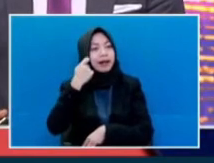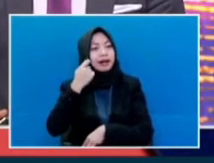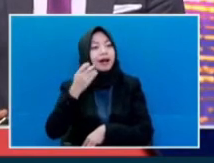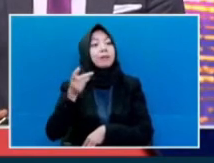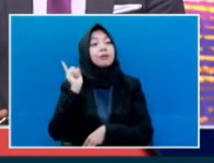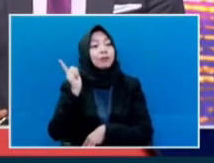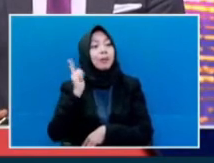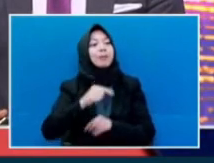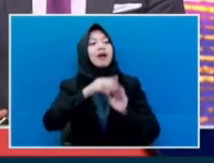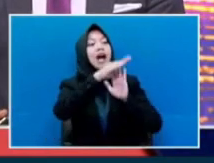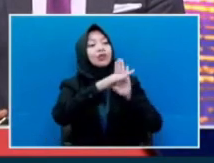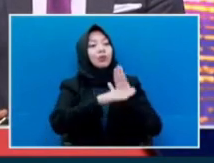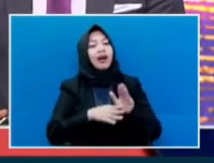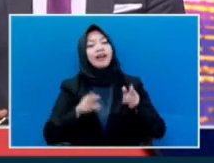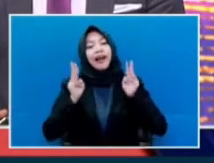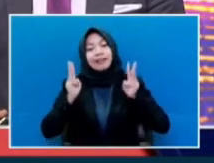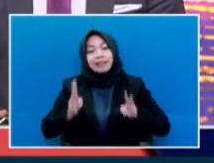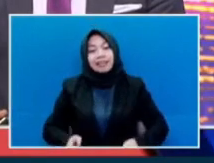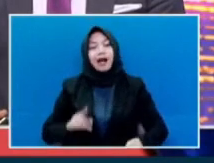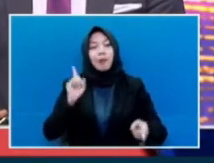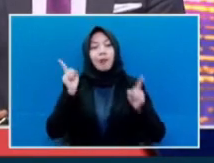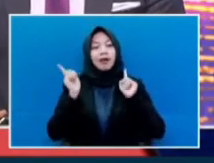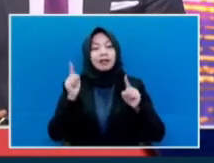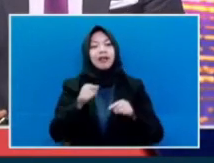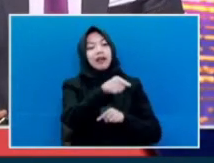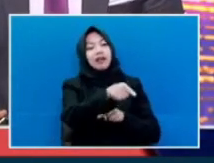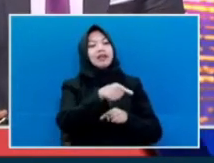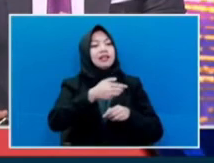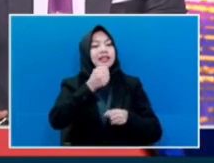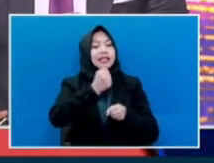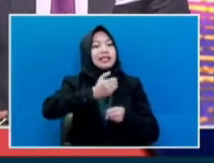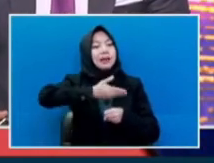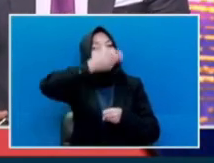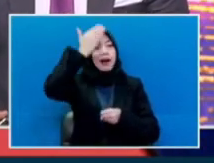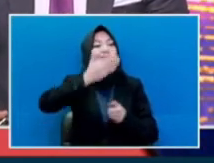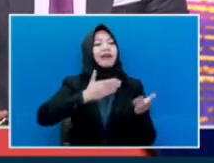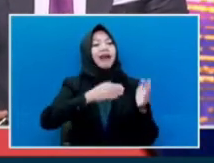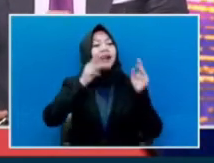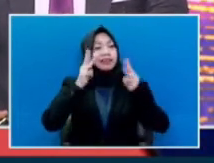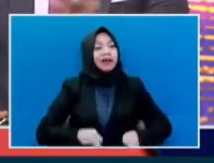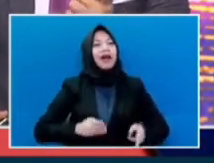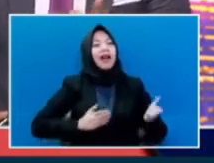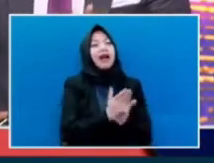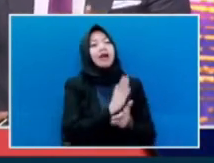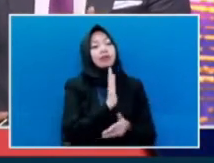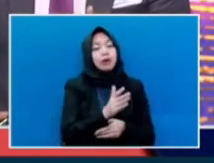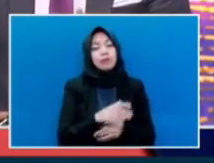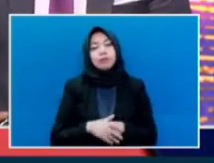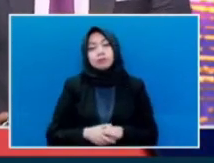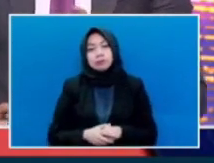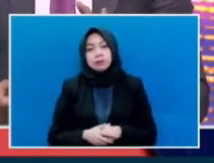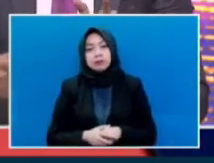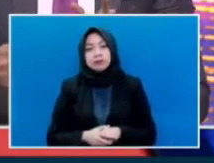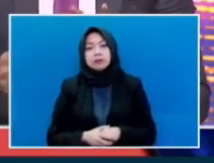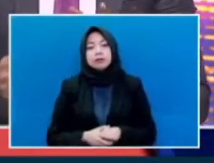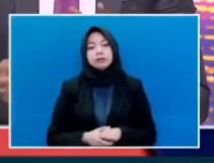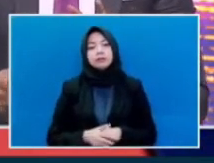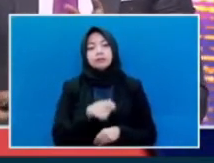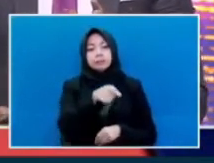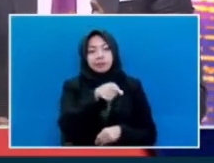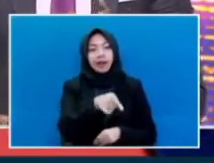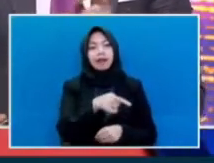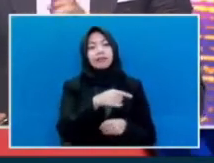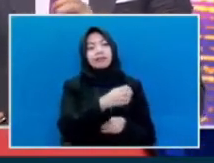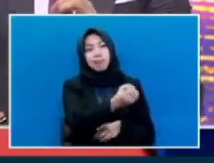dari etika politik yang kemudian sudah dilanggar berbicara soal etika politik yang sudah dilanggar seperti kata Anda narasi ini